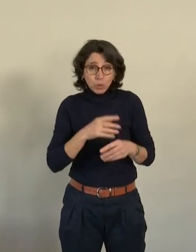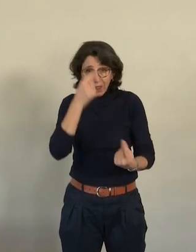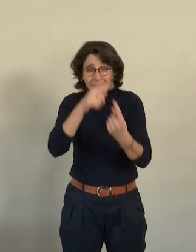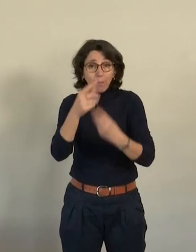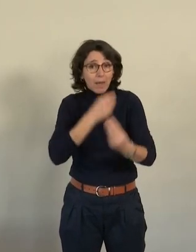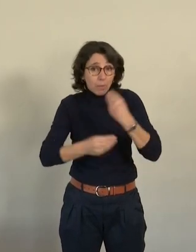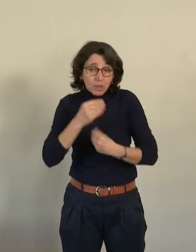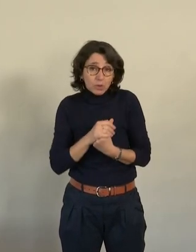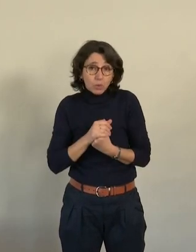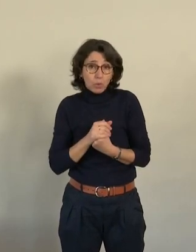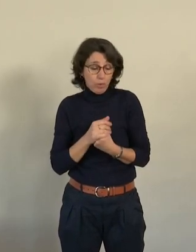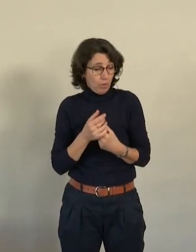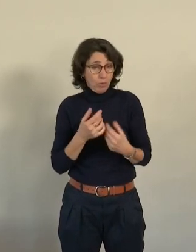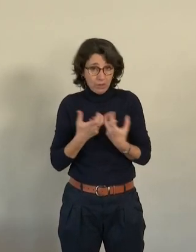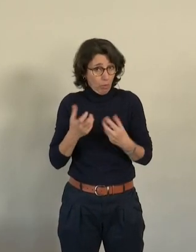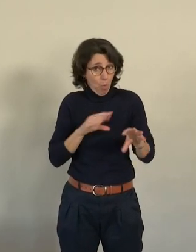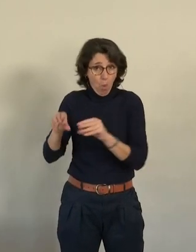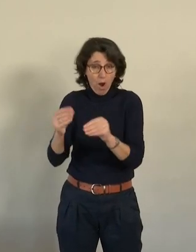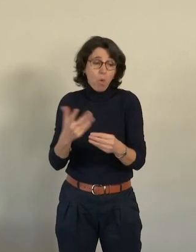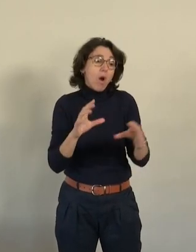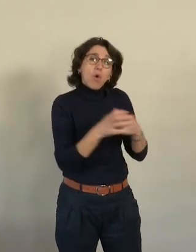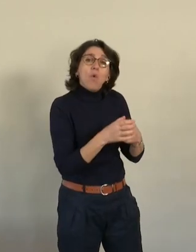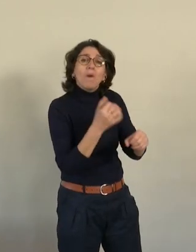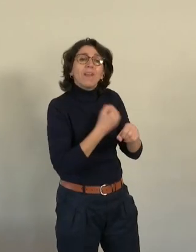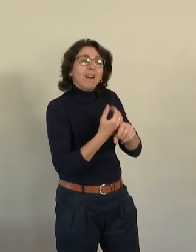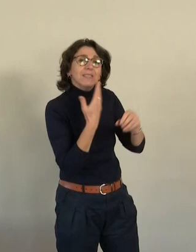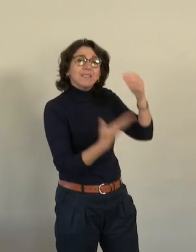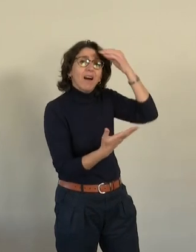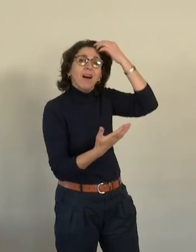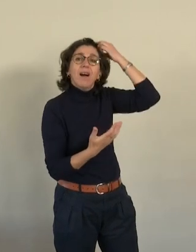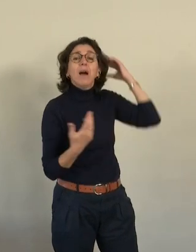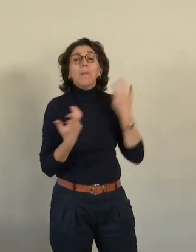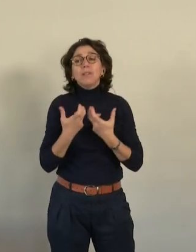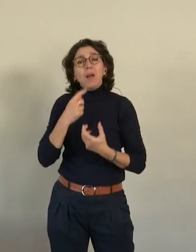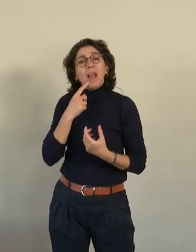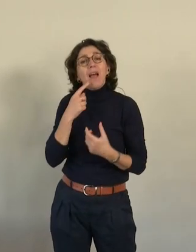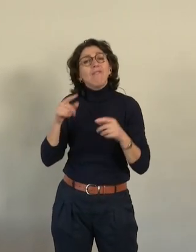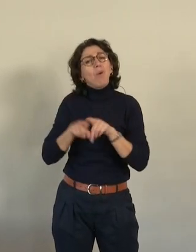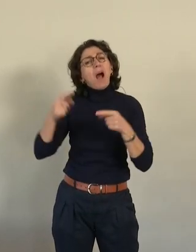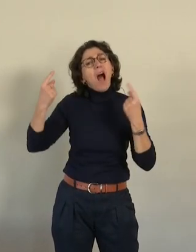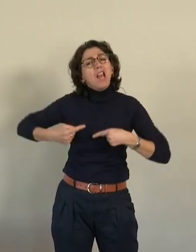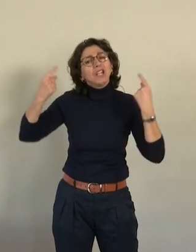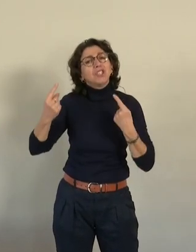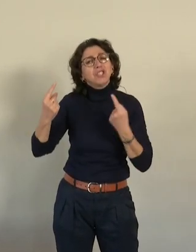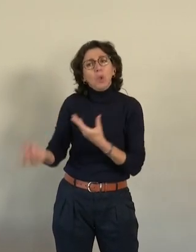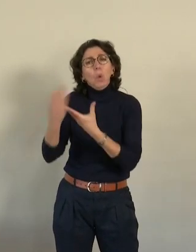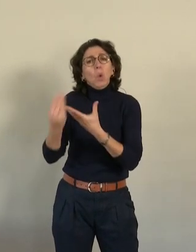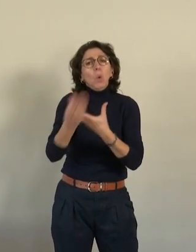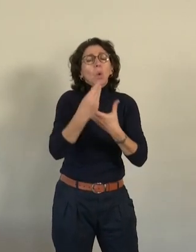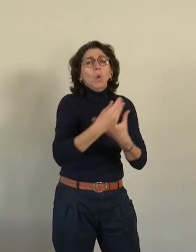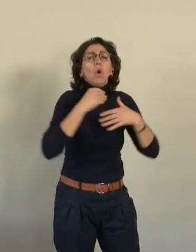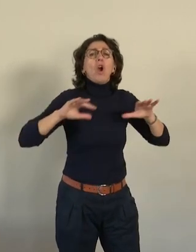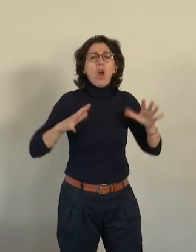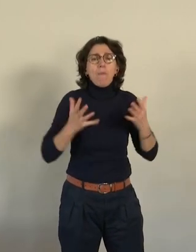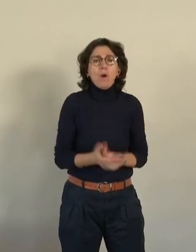ces groupes de travail pourriez-vous assurer enfin l'inclusion de tous les élèves qui ont des allergies dans les écoles de la ville j'en informe ce